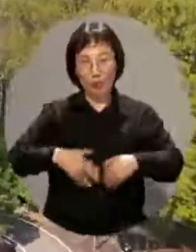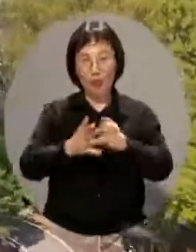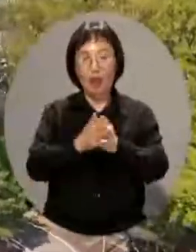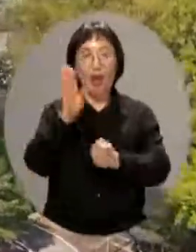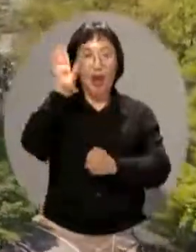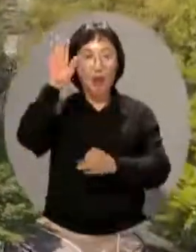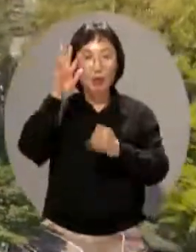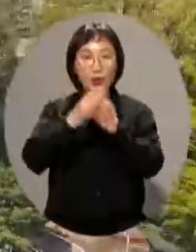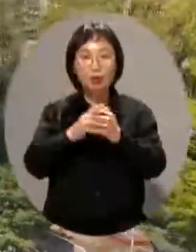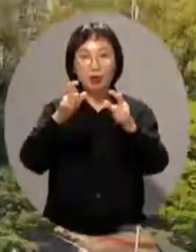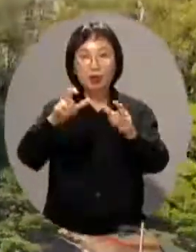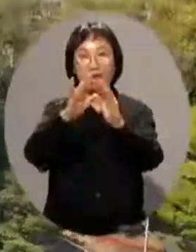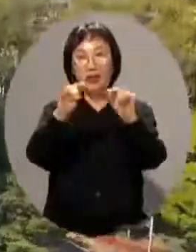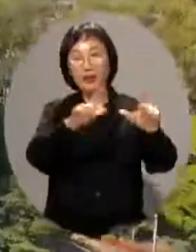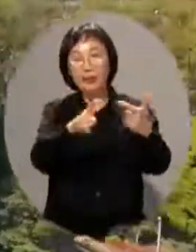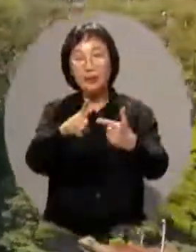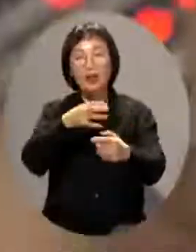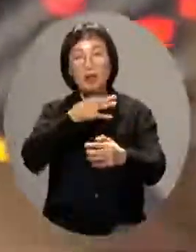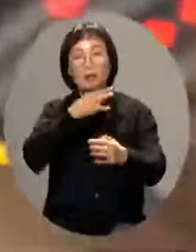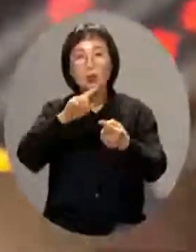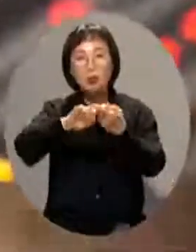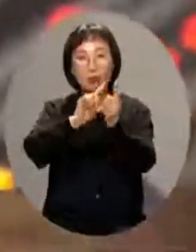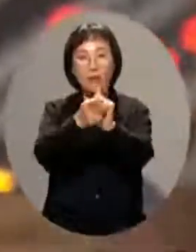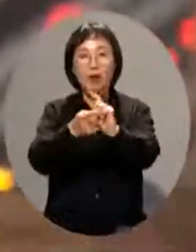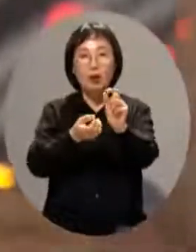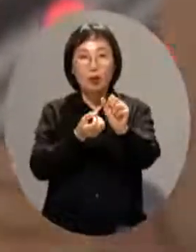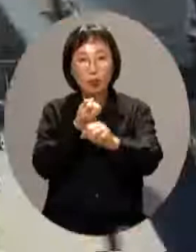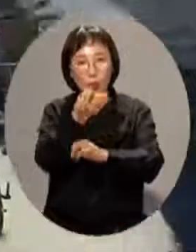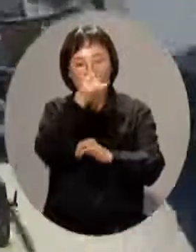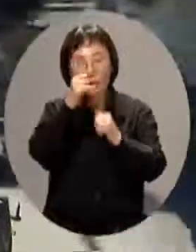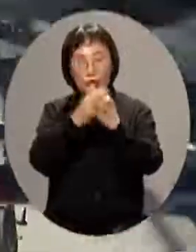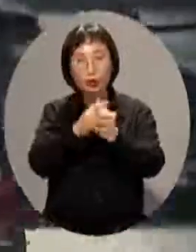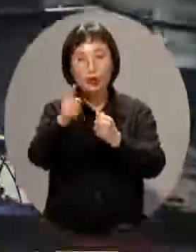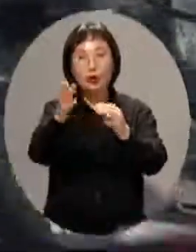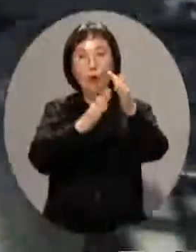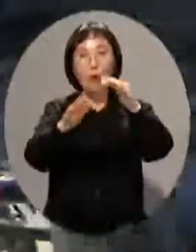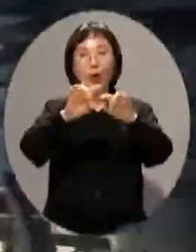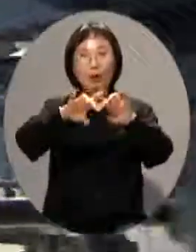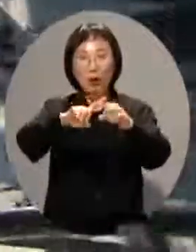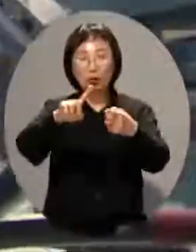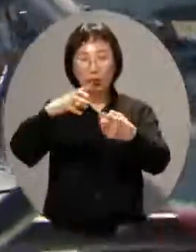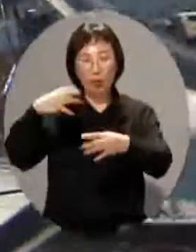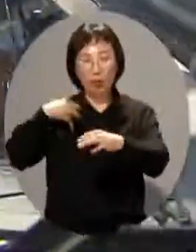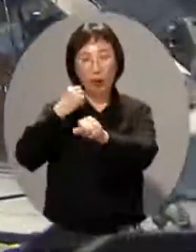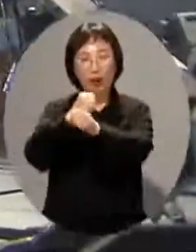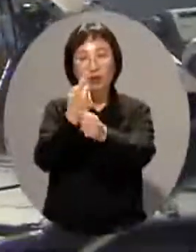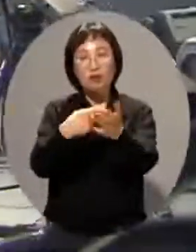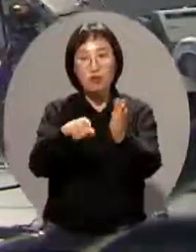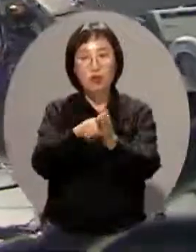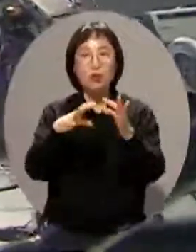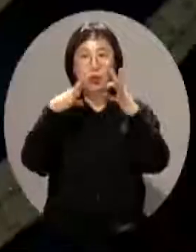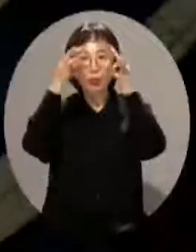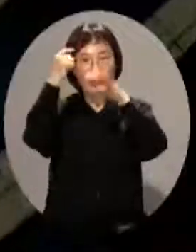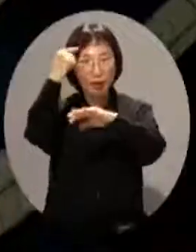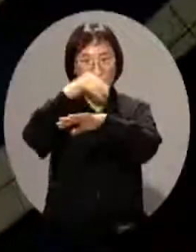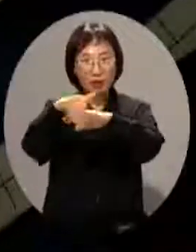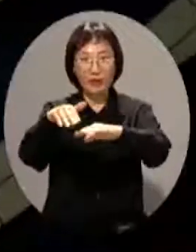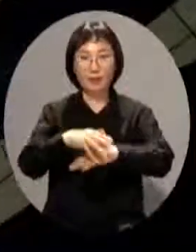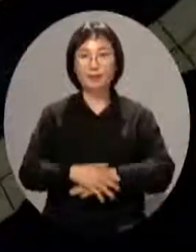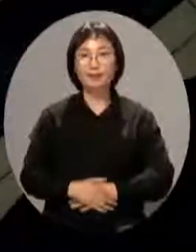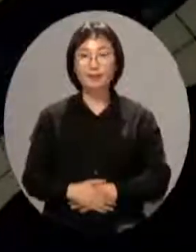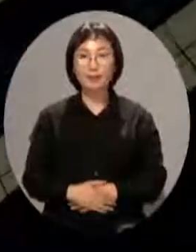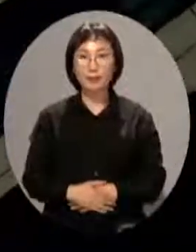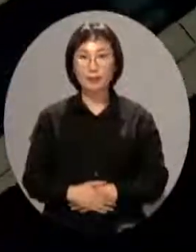앞으로도 지역민들의 목소리를 대변하고 공영방송의 가치를 실현하기 위해 제 역할을 다해 나갈 계획입니다 mbc 뉴스